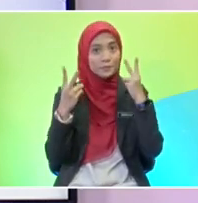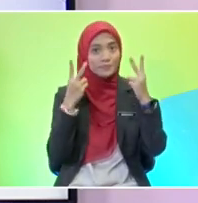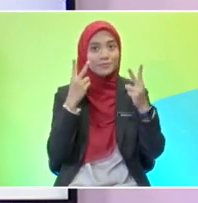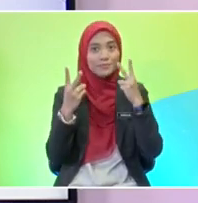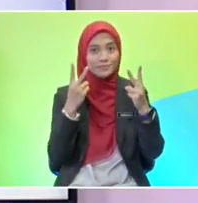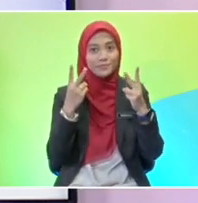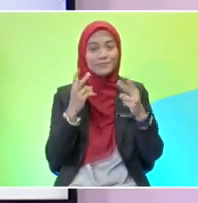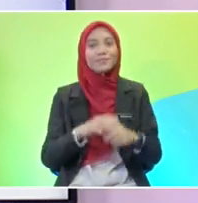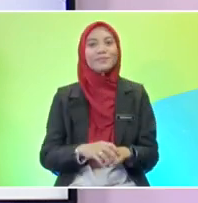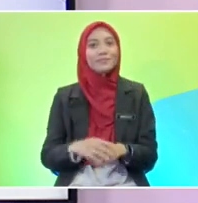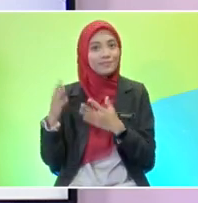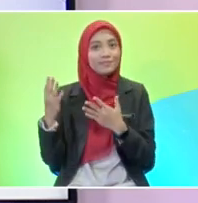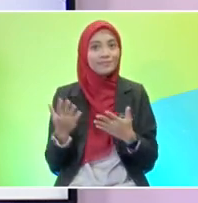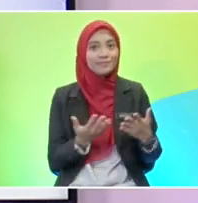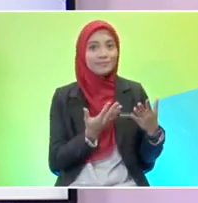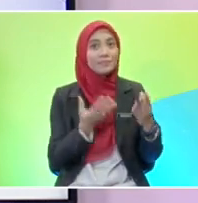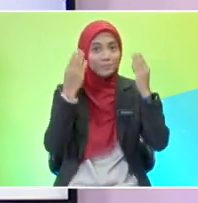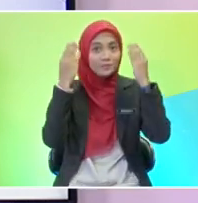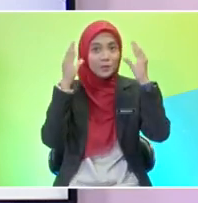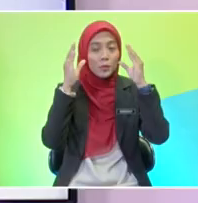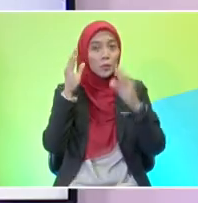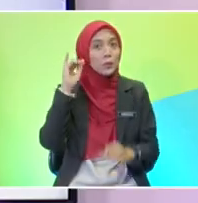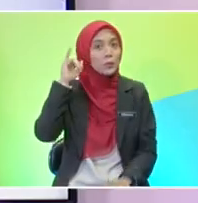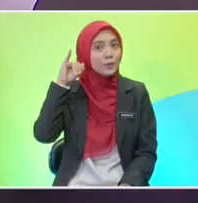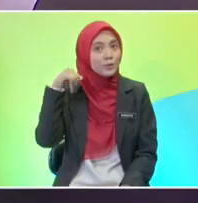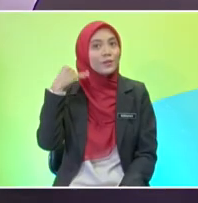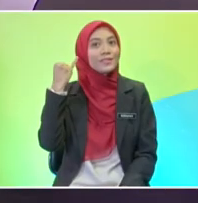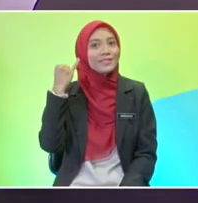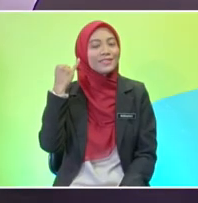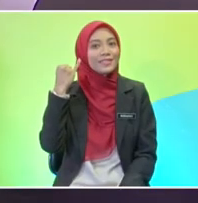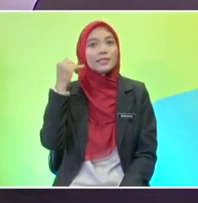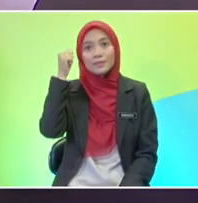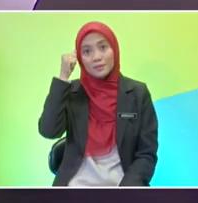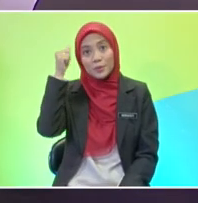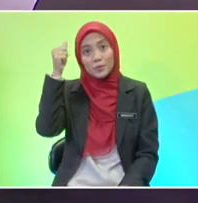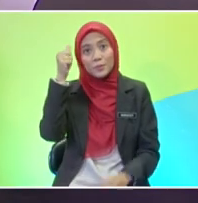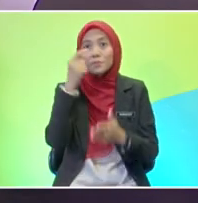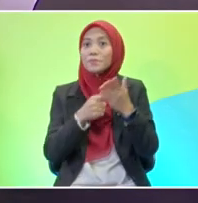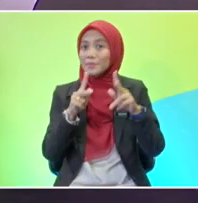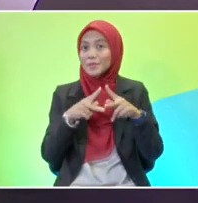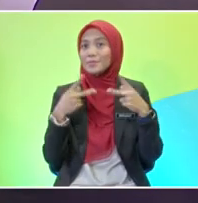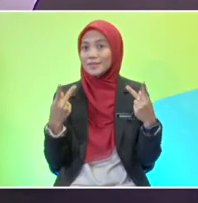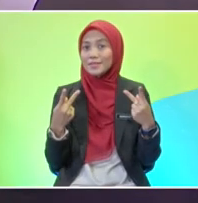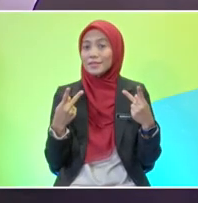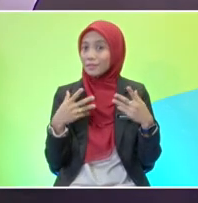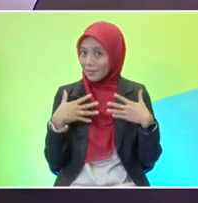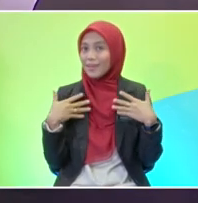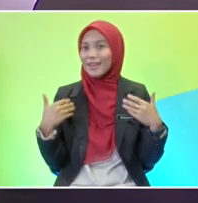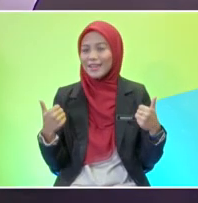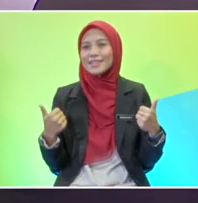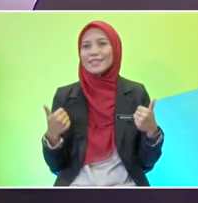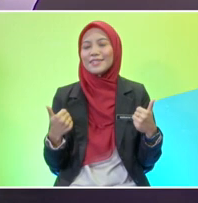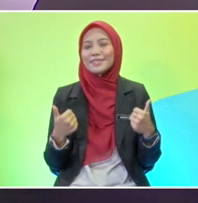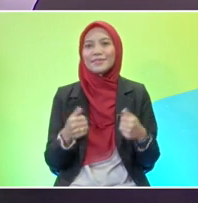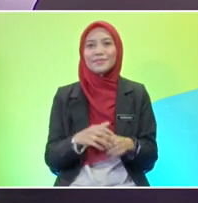mengaduk-adukkan sekali lagi kedatangan Cikgu Jurai Timur Apa kabar Waalaikumsalam sehat